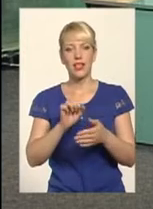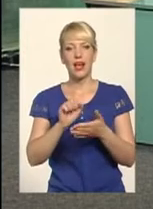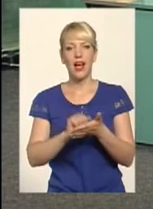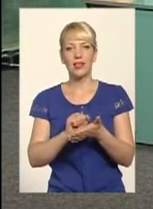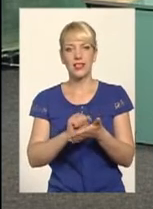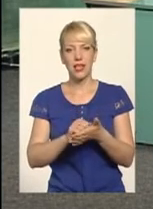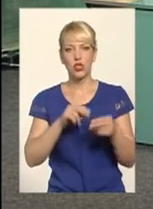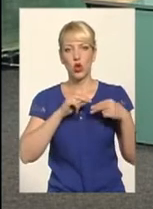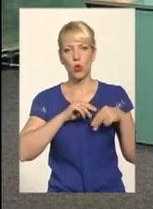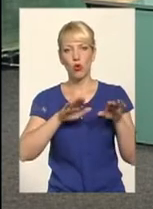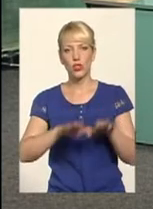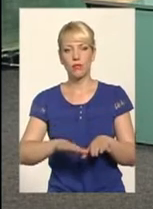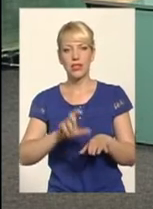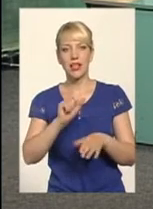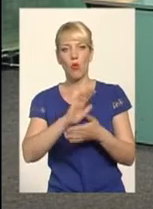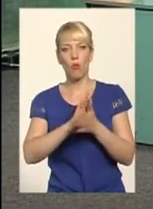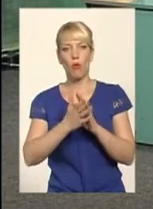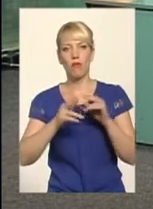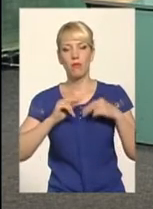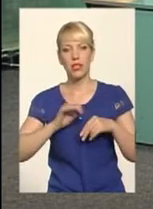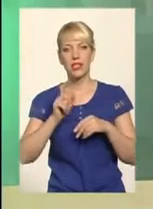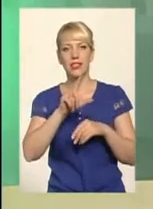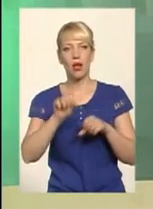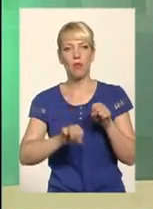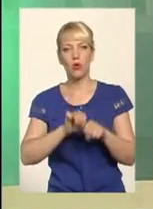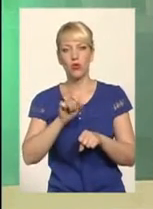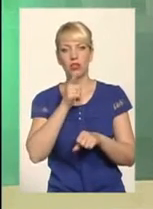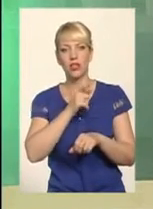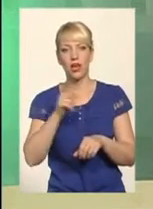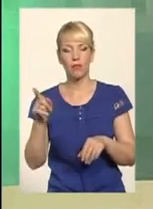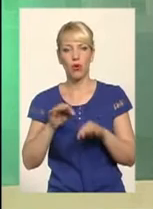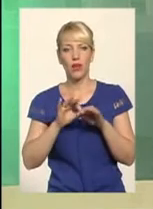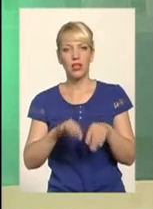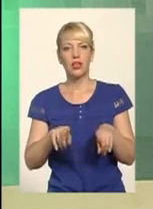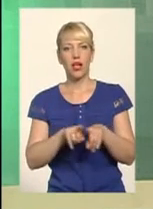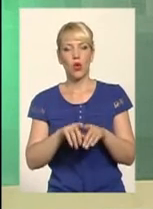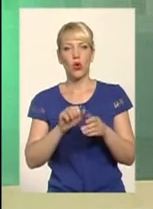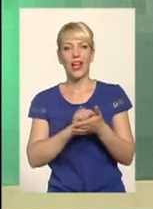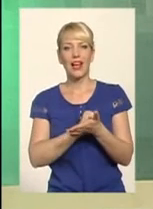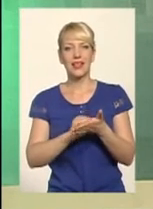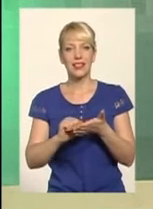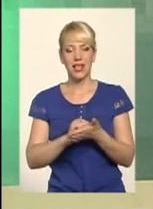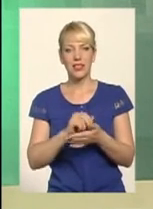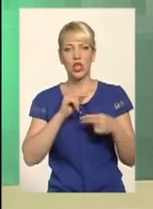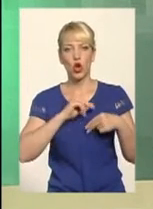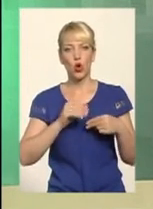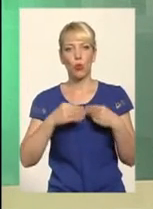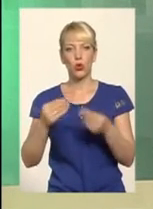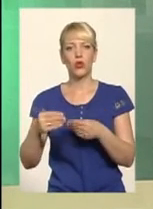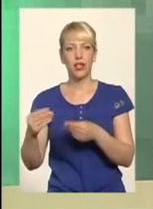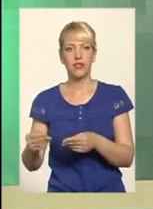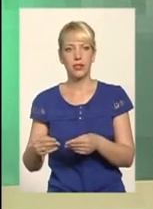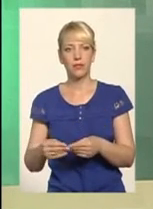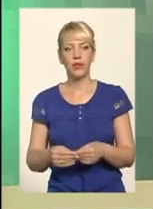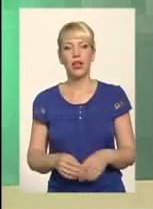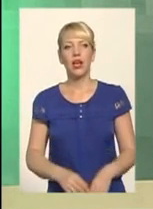місць працівників за умовами праці, а також за порушення термінів проведення такої атестації роботодавцем, оскільки обов'язок ожити на